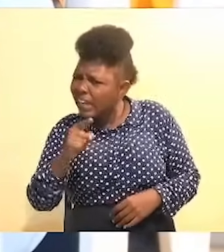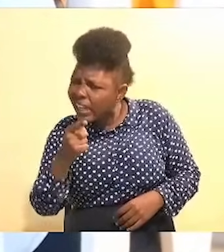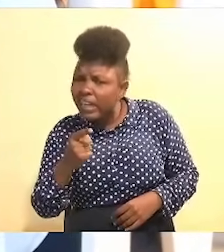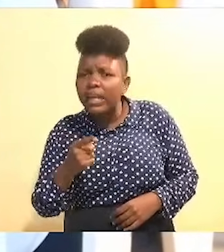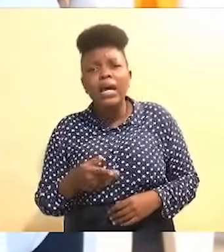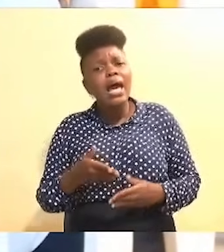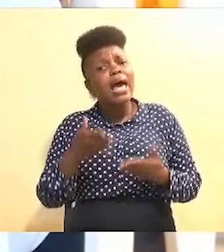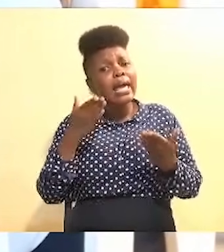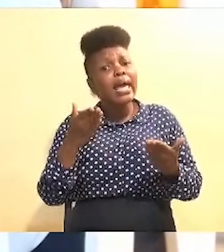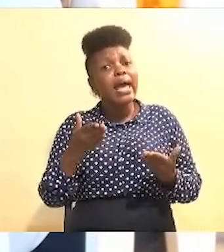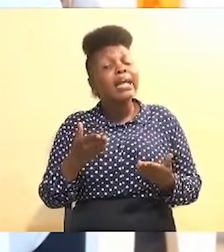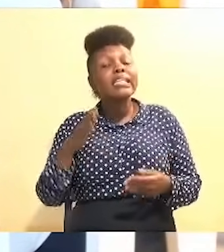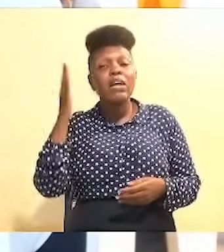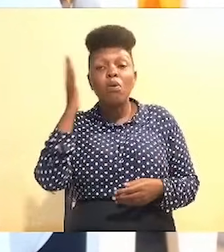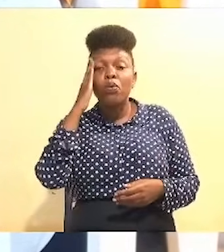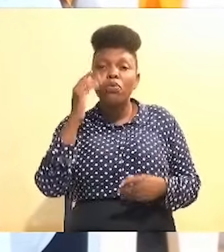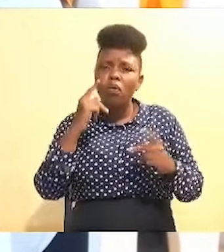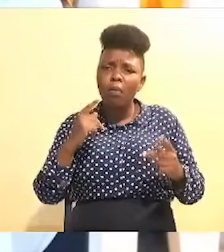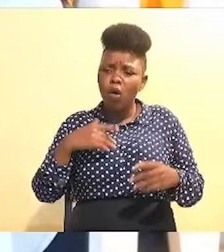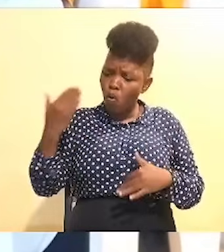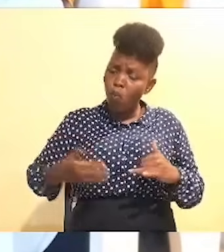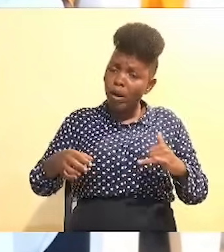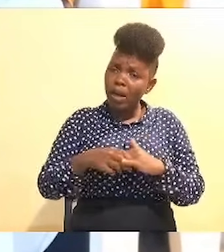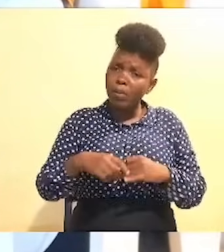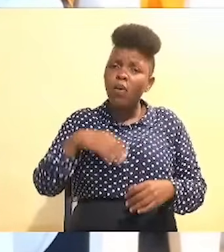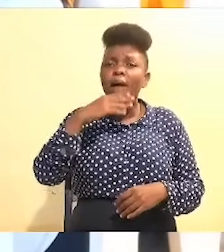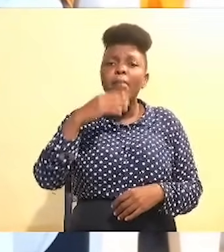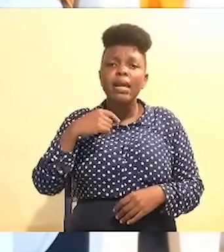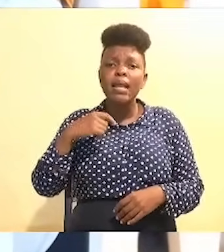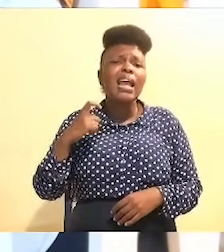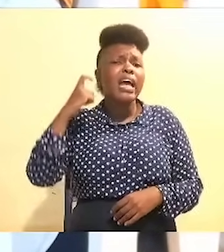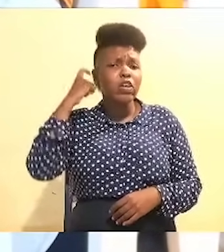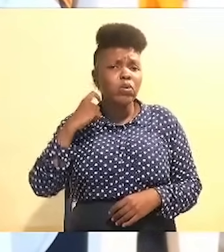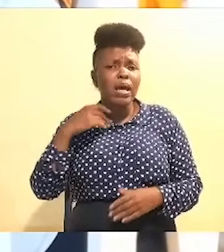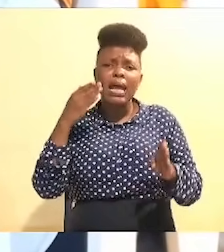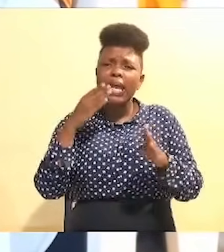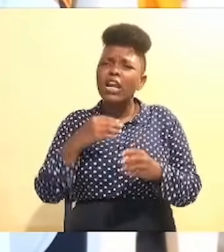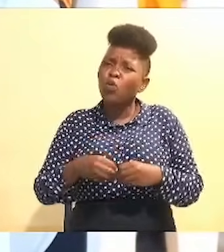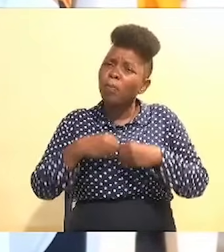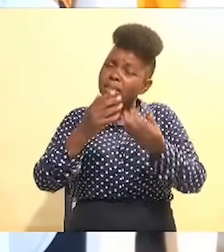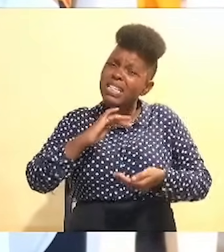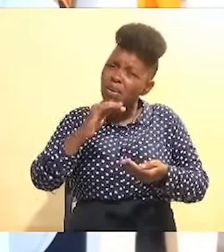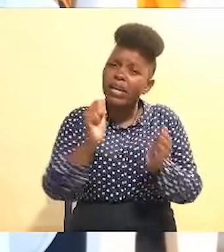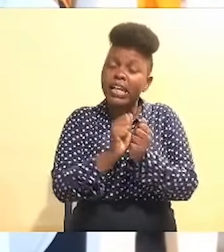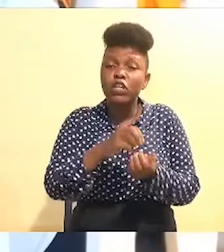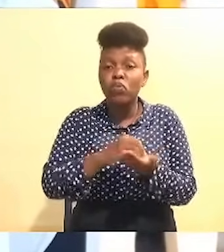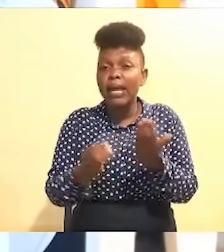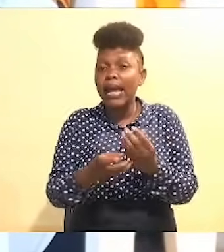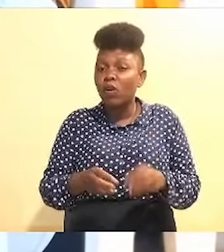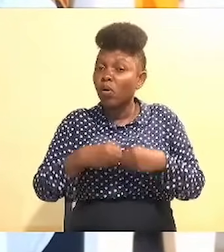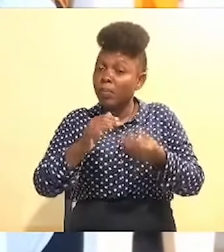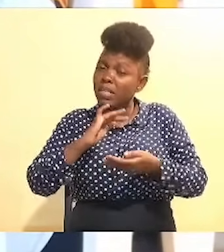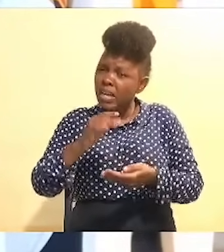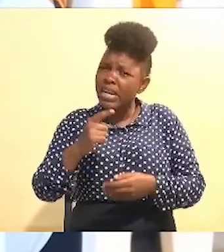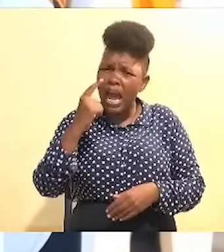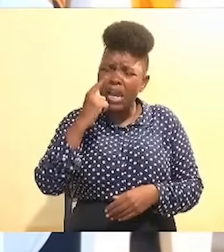Alitakiwa aende kujiuliza hivi, kwa mwanamke wa Kikuria kwa kawaida, ili umletee zawadi, ni kitu gani ambacho kimpelekea anaona hiki ni kitu cha